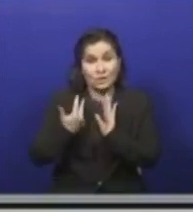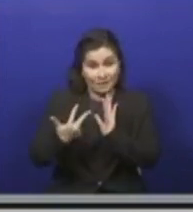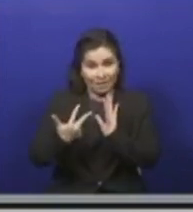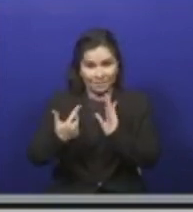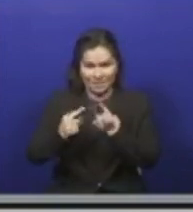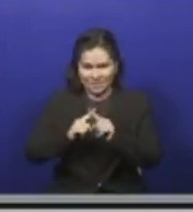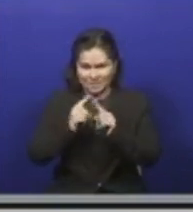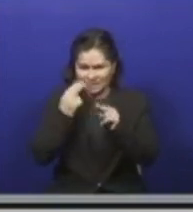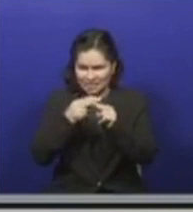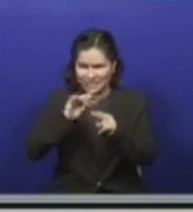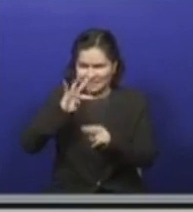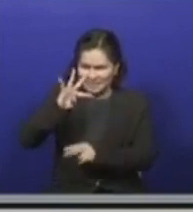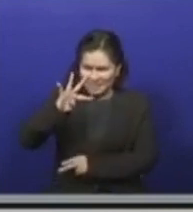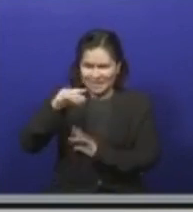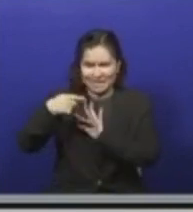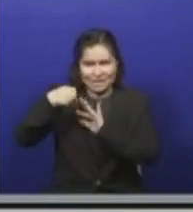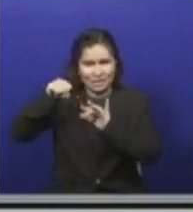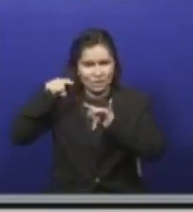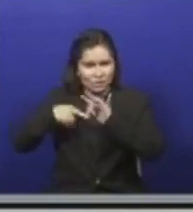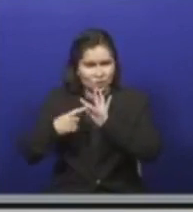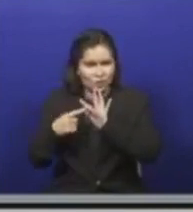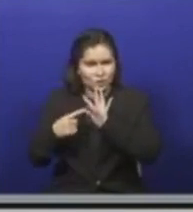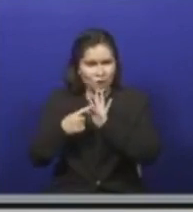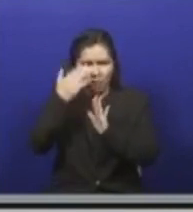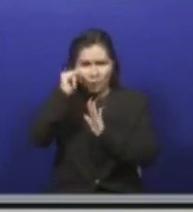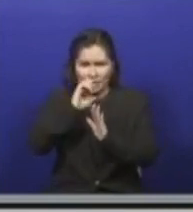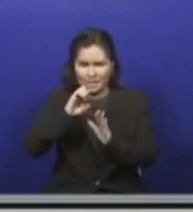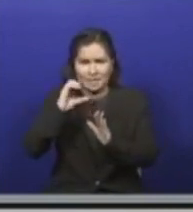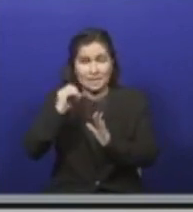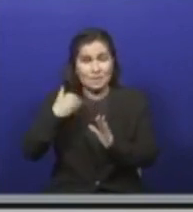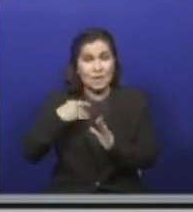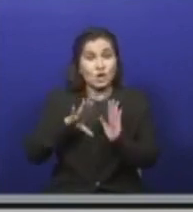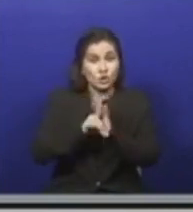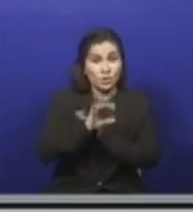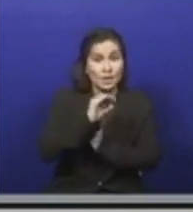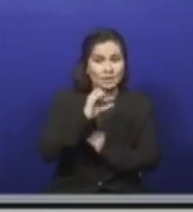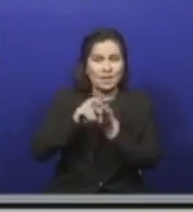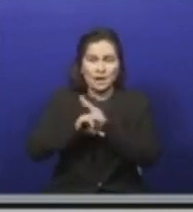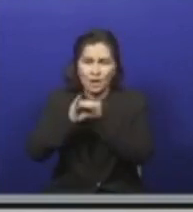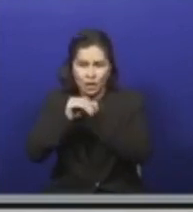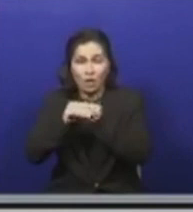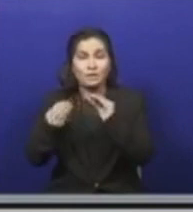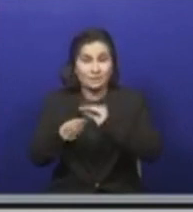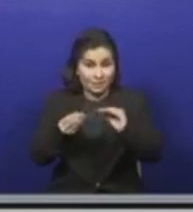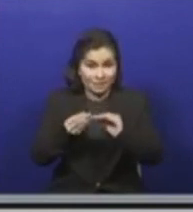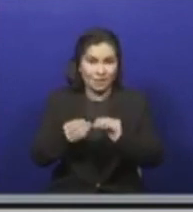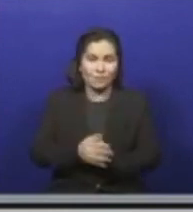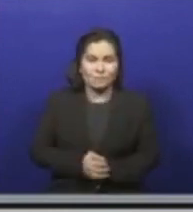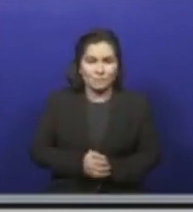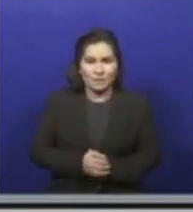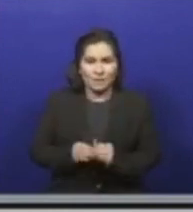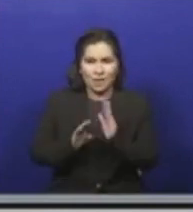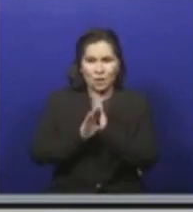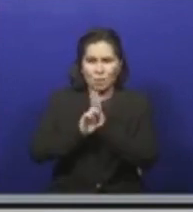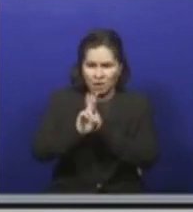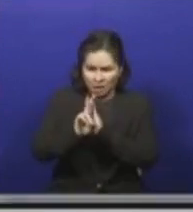ม่เข้าใจทำไมชื่อว่าการกุศลนัดพิเศษสีเศร้ามีชลบุรี FC ครับระยอง FC ฉะเชิงเทรา FC และบุรีรัม